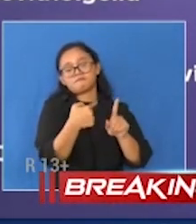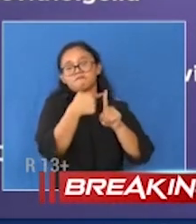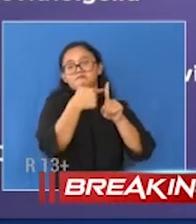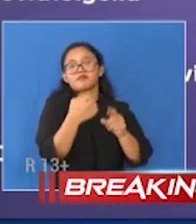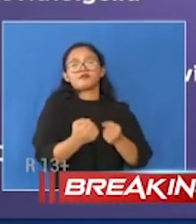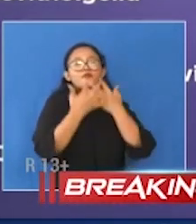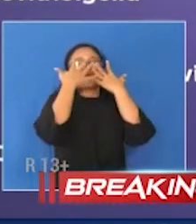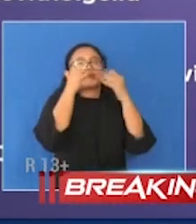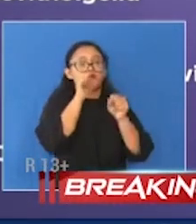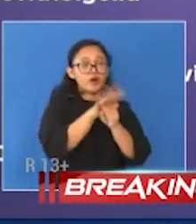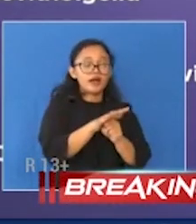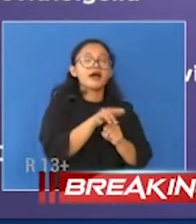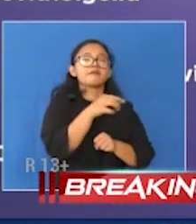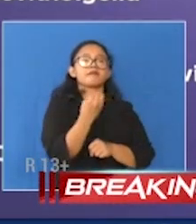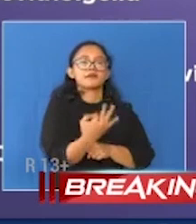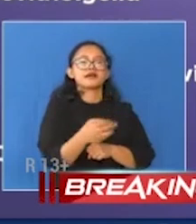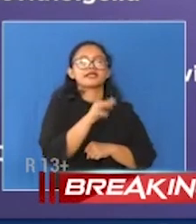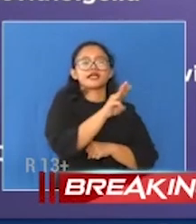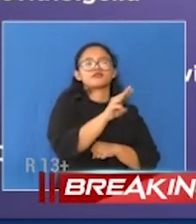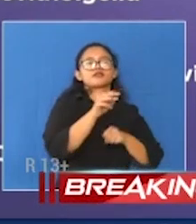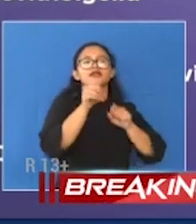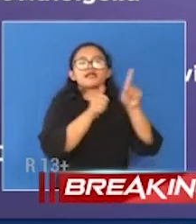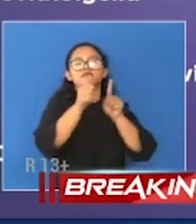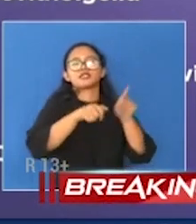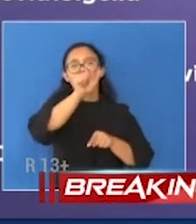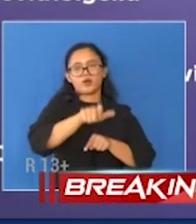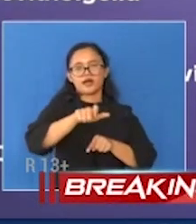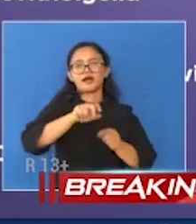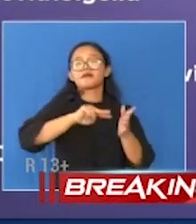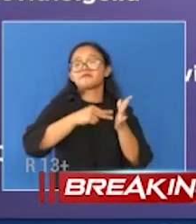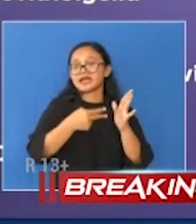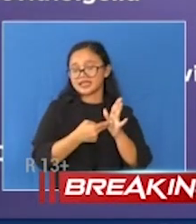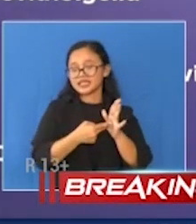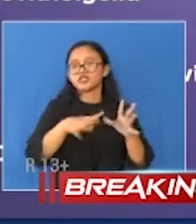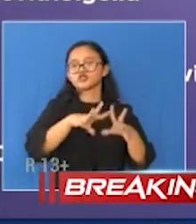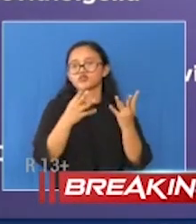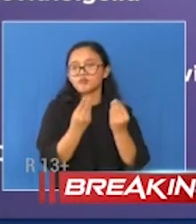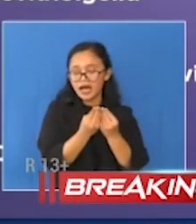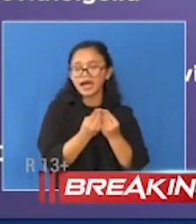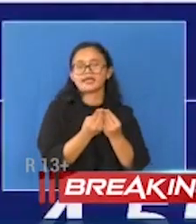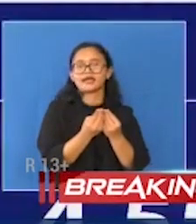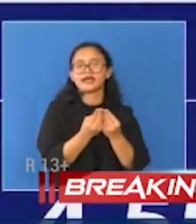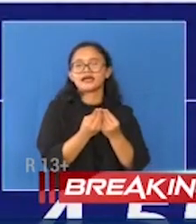sebanyak 316 orang sehingga total kasus kita menjadi